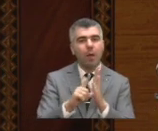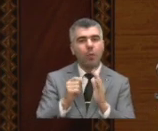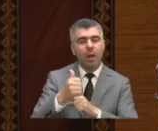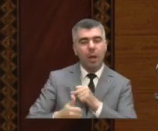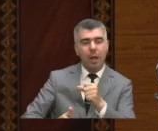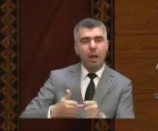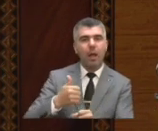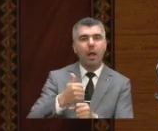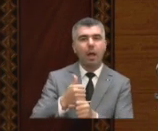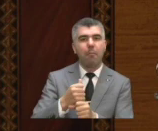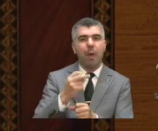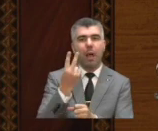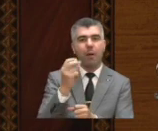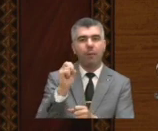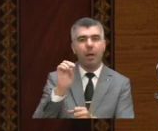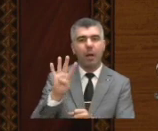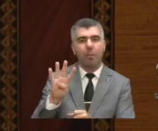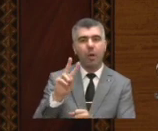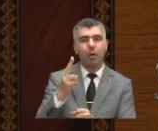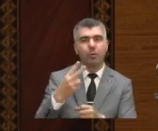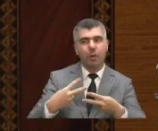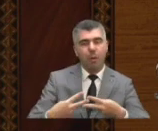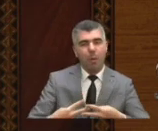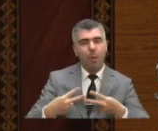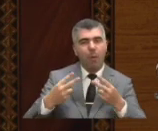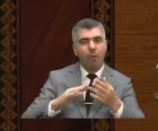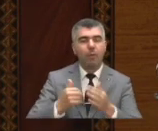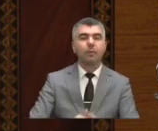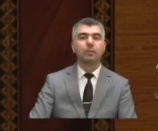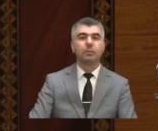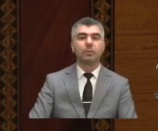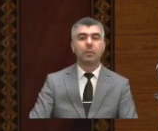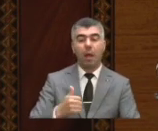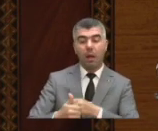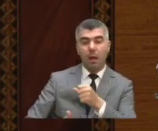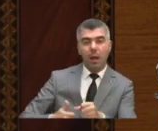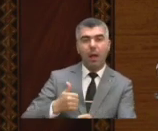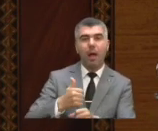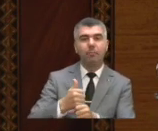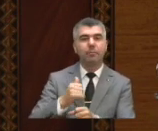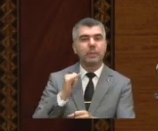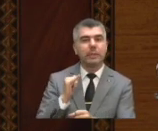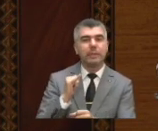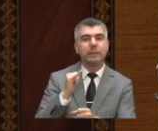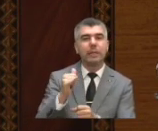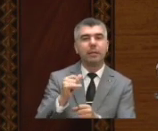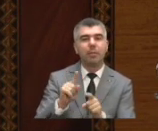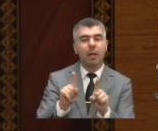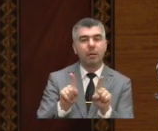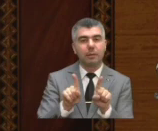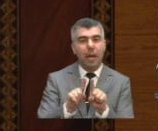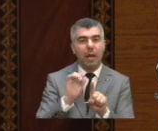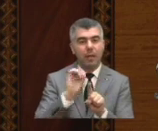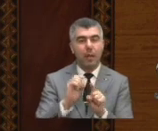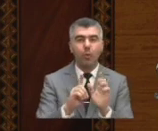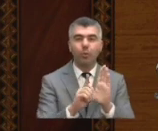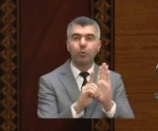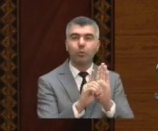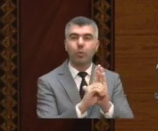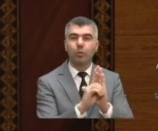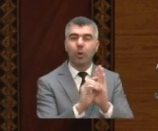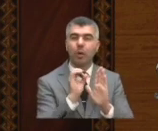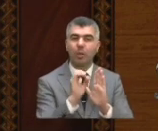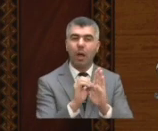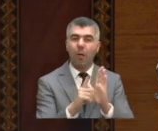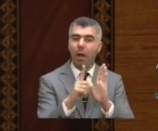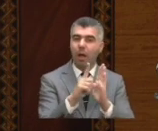لسنه 2024 هذه المناسبه السنويه فضلا عن طابعها الدستوري تعتبر